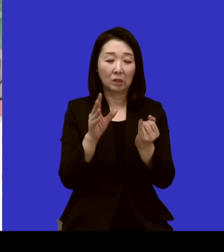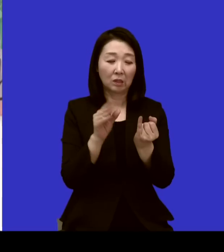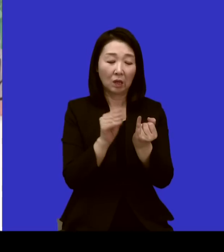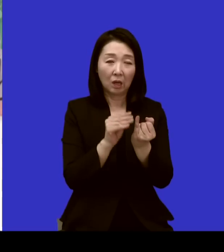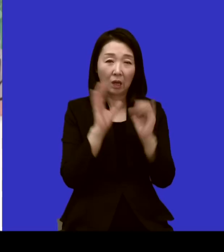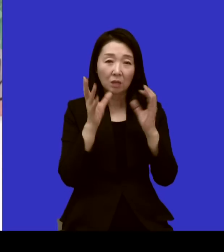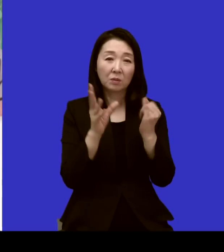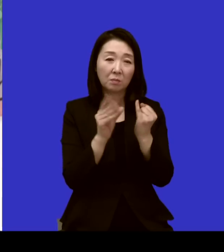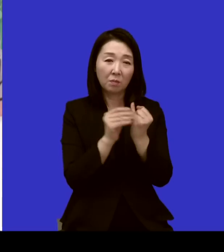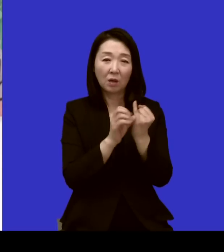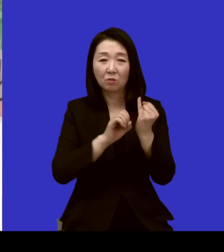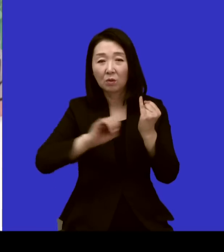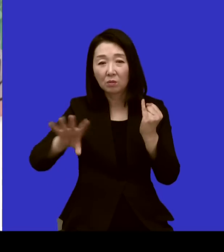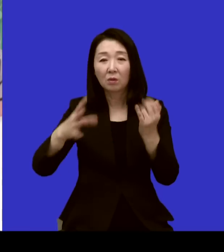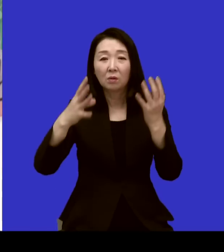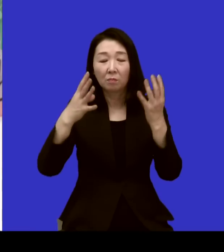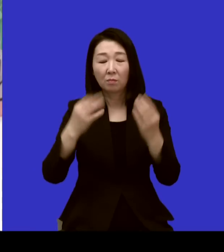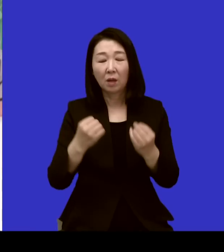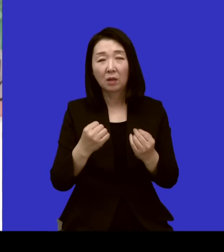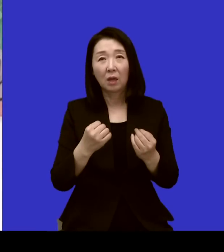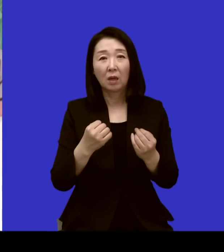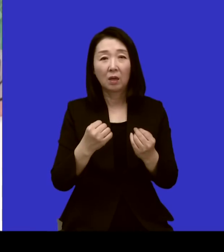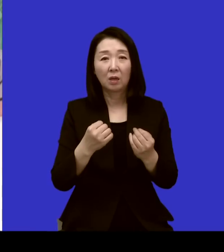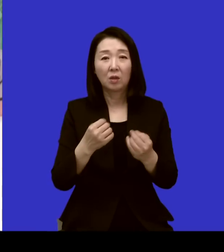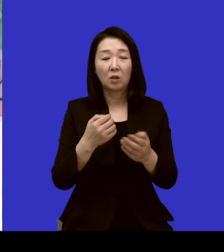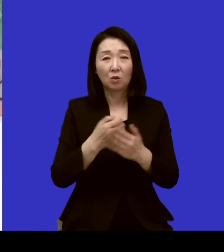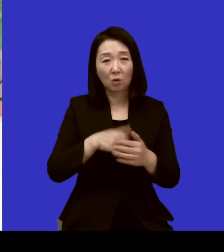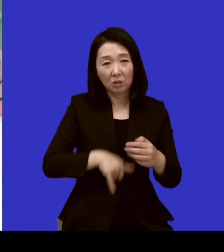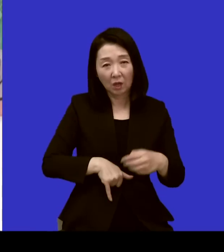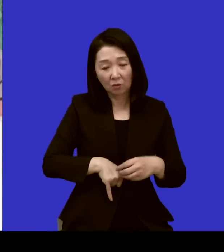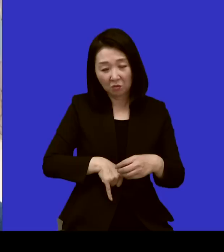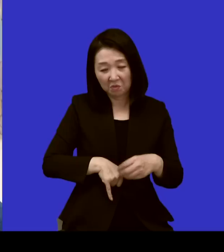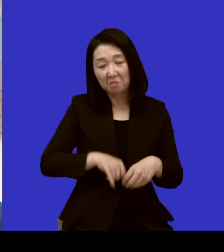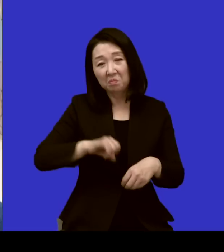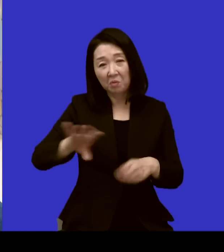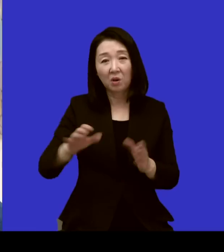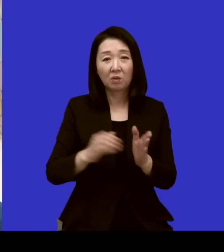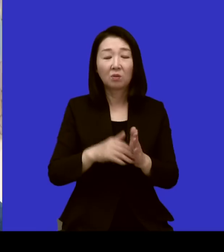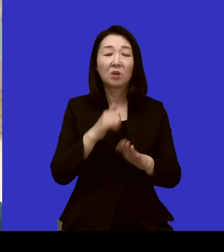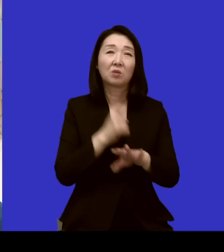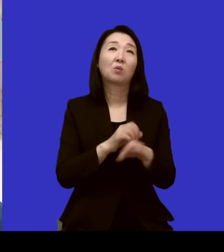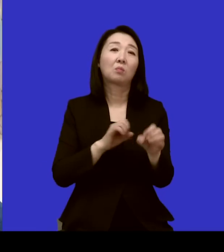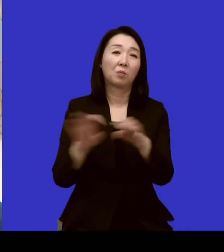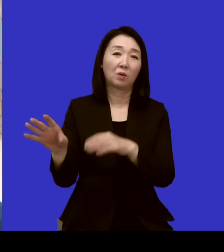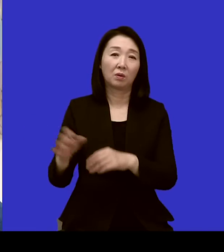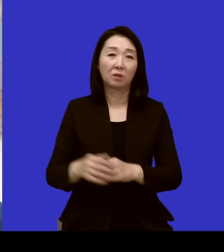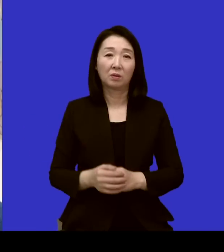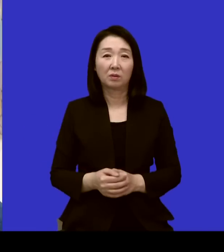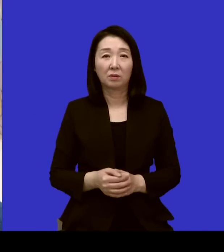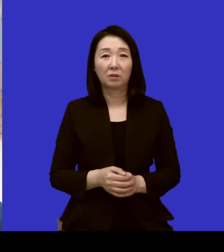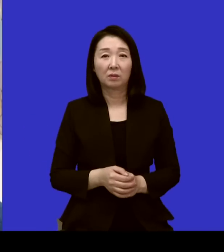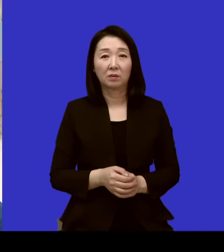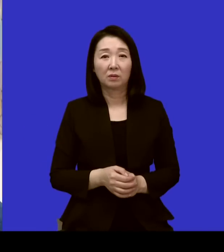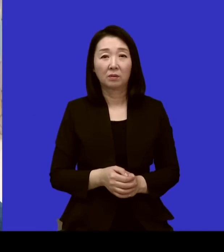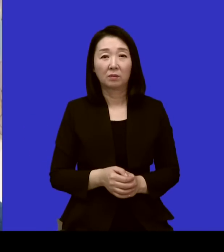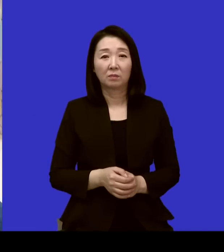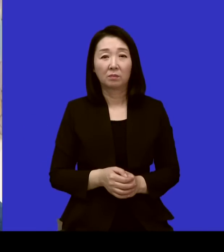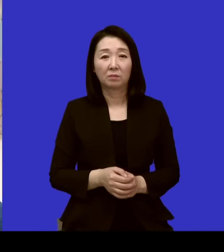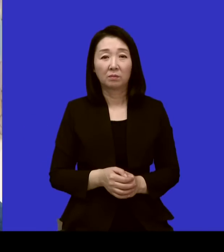받아서 그게 이제 이렇게 자궁을 드러내게 되는, 그래서 버려진 것이고, 예. 또 한 친구는 이제